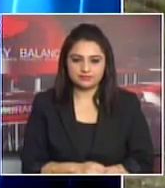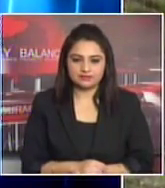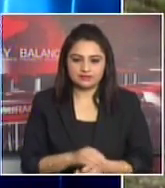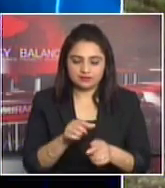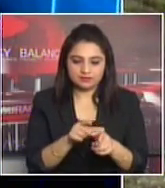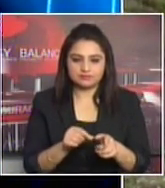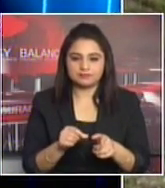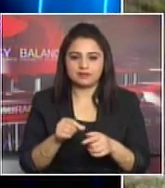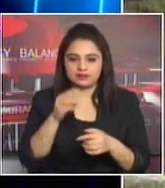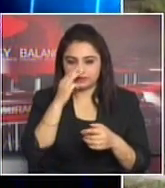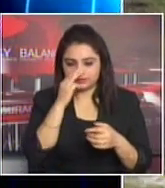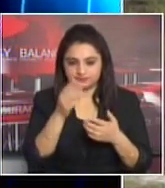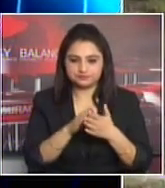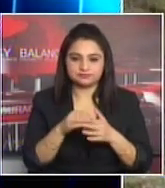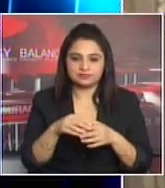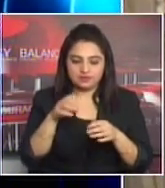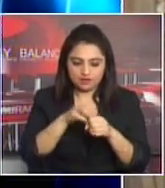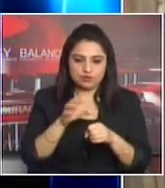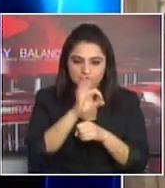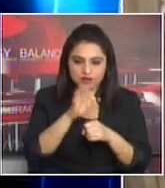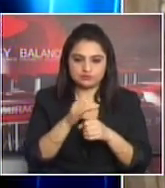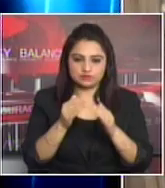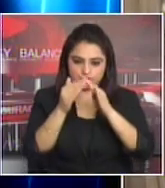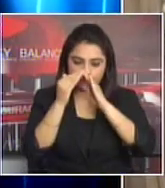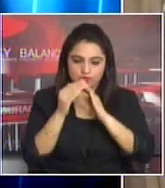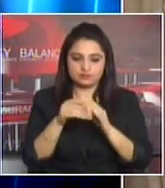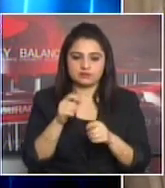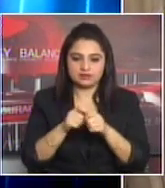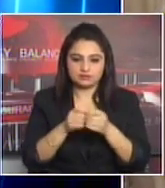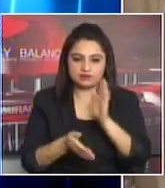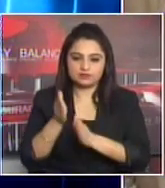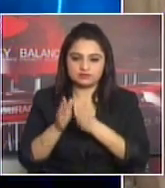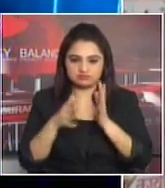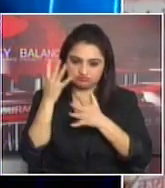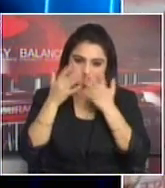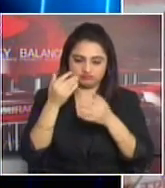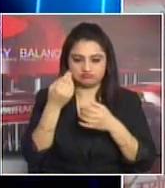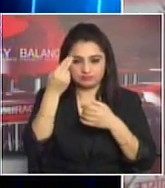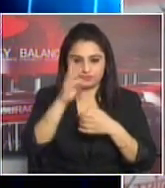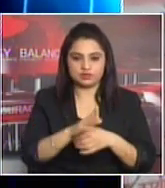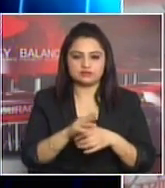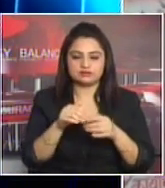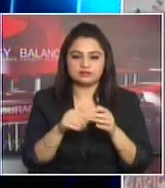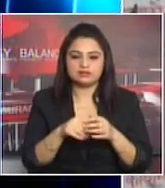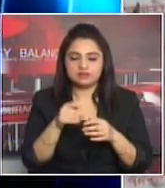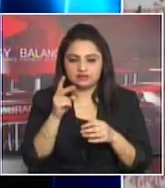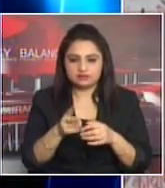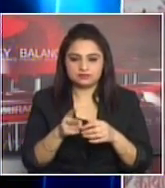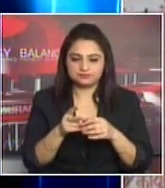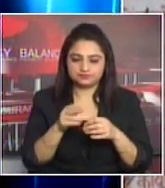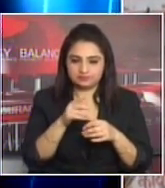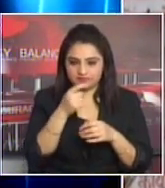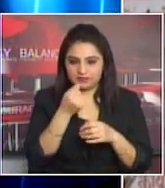अन्नपूर्ण गाउँपालिका छ घारको वडा कार्यालय भवन निर्माण योजना अलपत्र परेको छ। जिल्ला प्राविधिक कार्यालयले आर्थिक